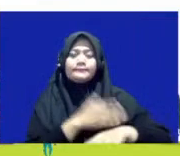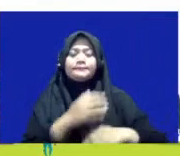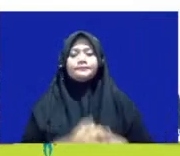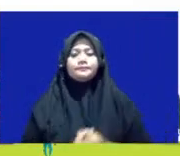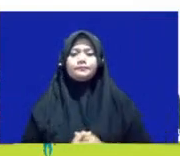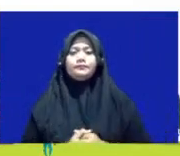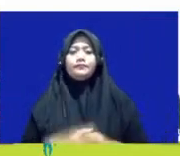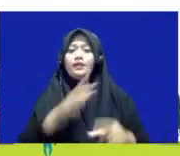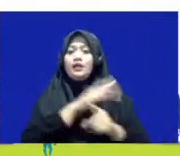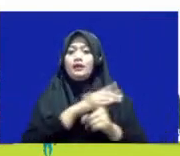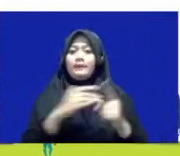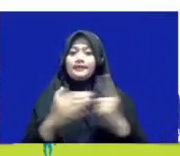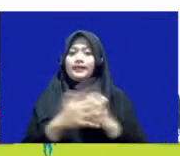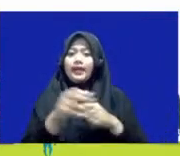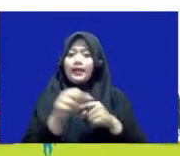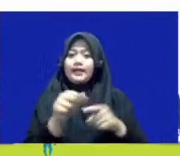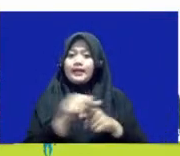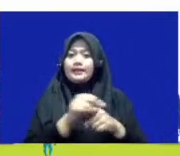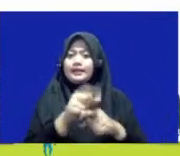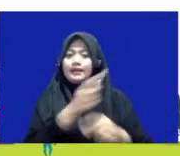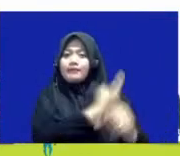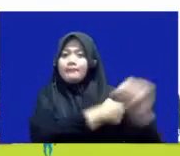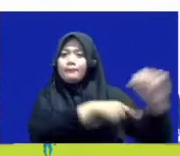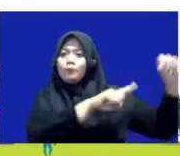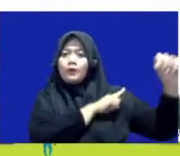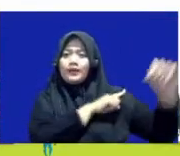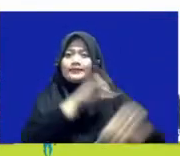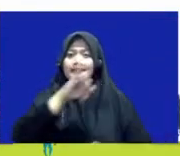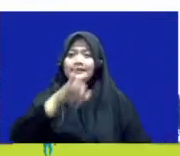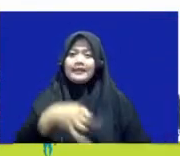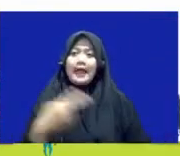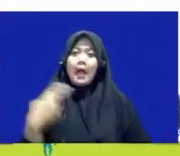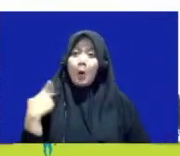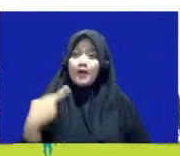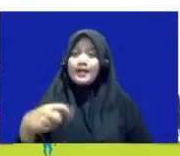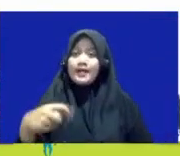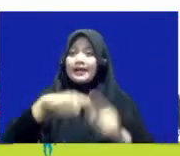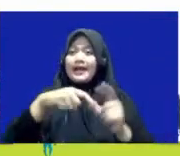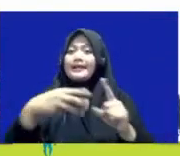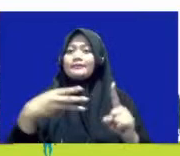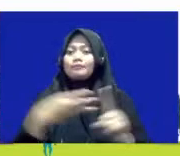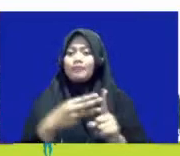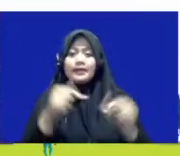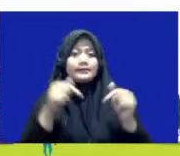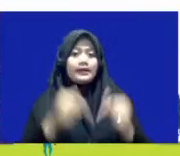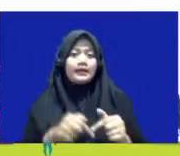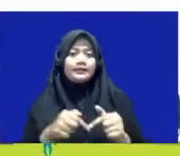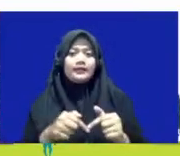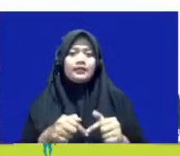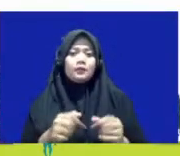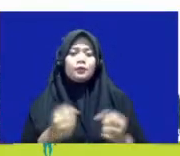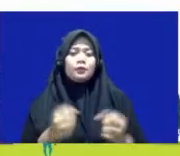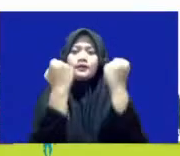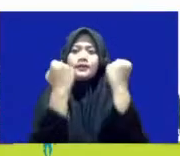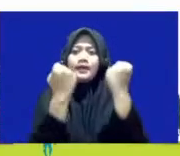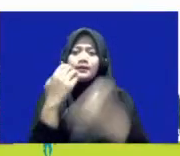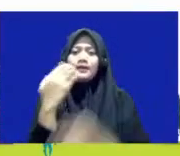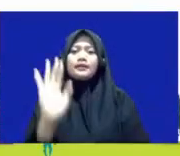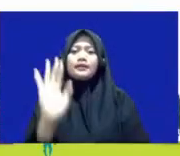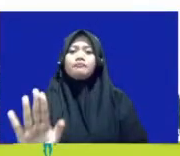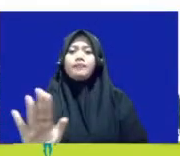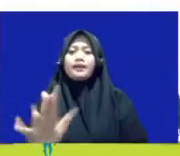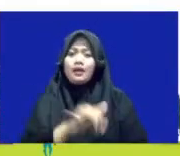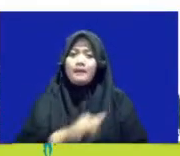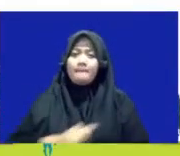Masyarakat yang dilatih kemampuannya menjadi relawan KSB ini, saat ini menjadi garda terdepan bersama-sama dengan